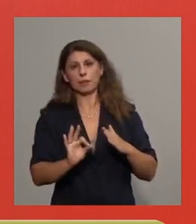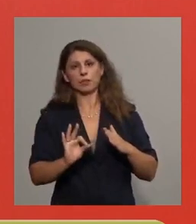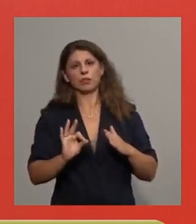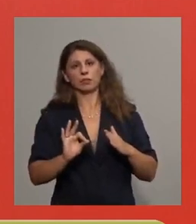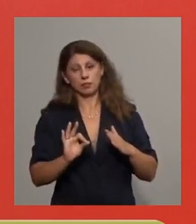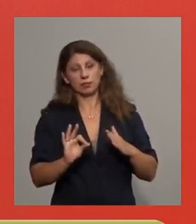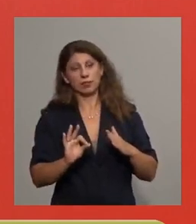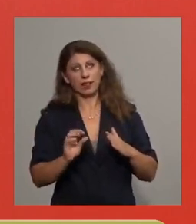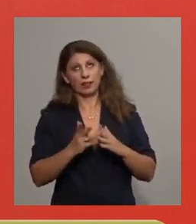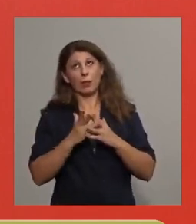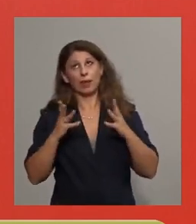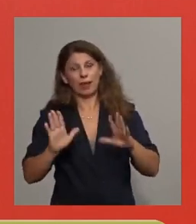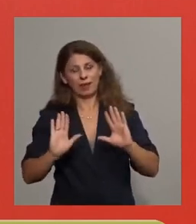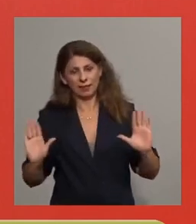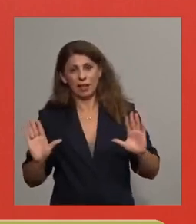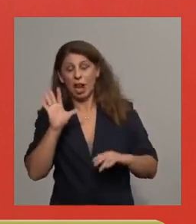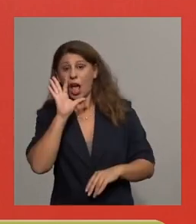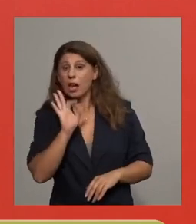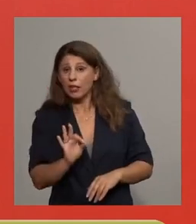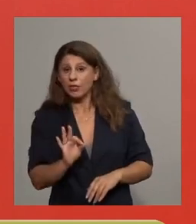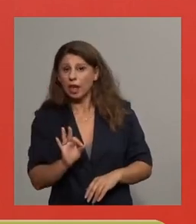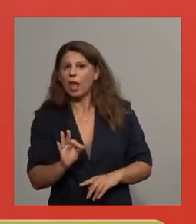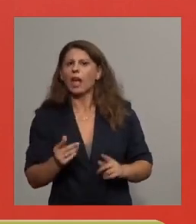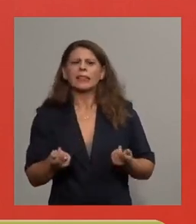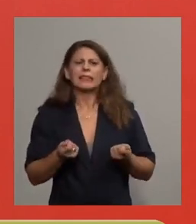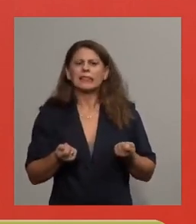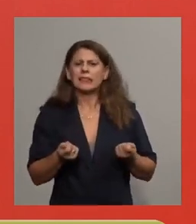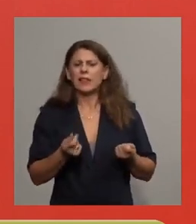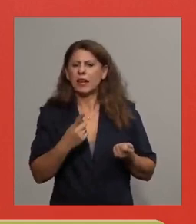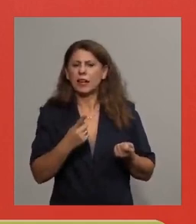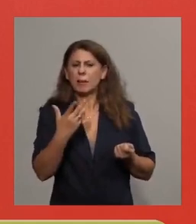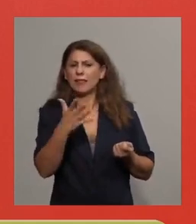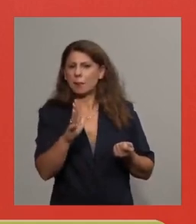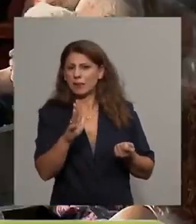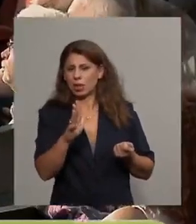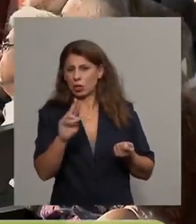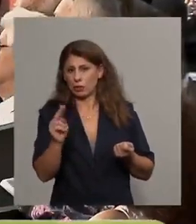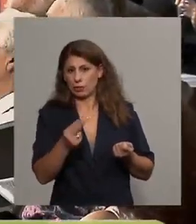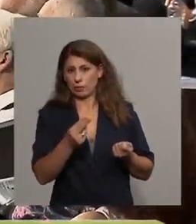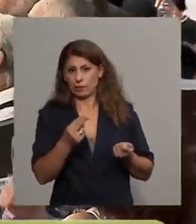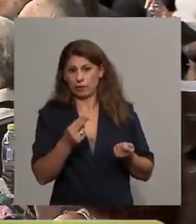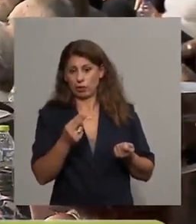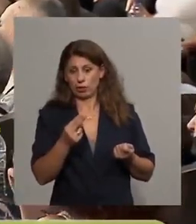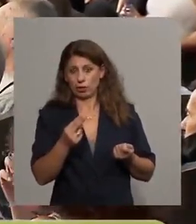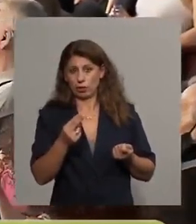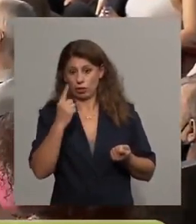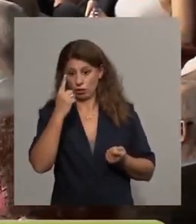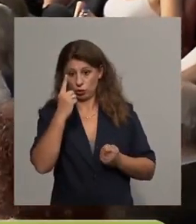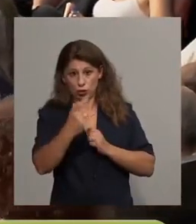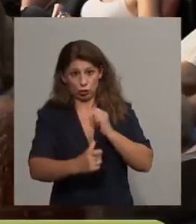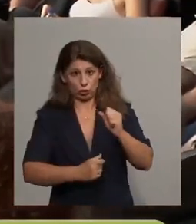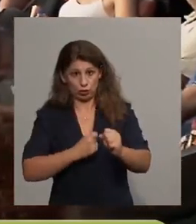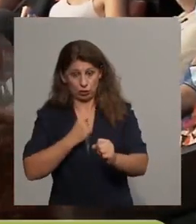τα λεφτά. Αλήθεια, τι θα καλύψουν με τα 500 ευρώ χρονιάτικη αύξηση